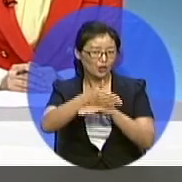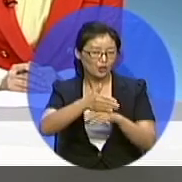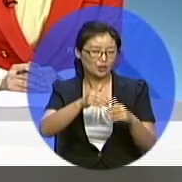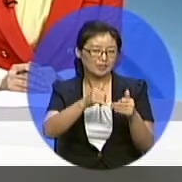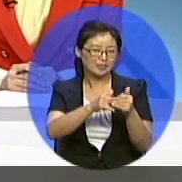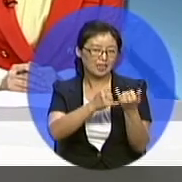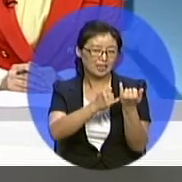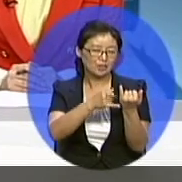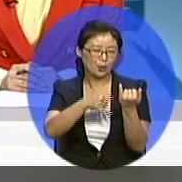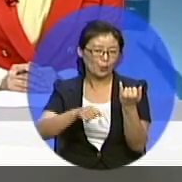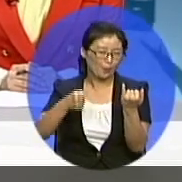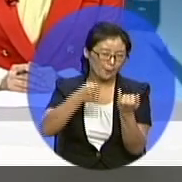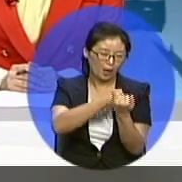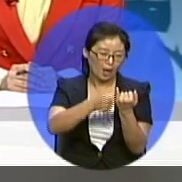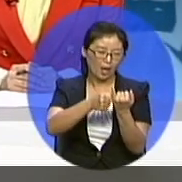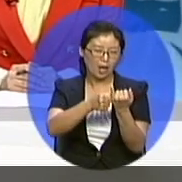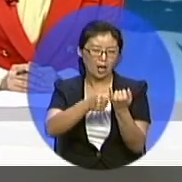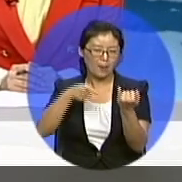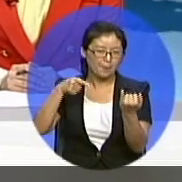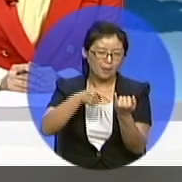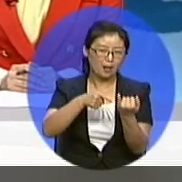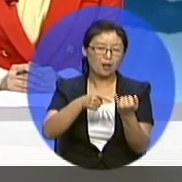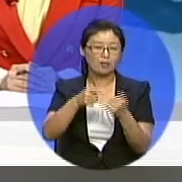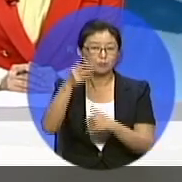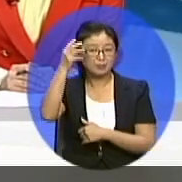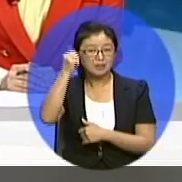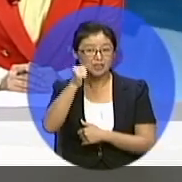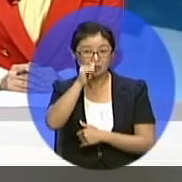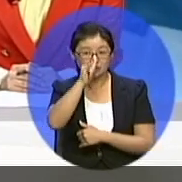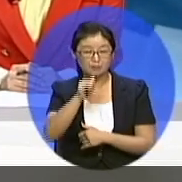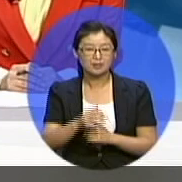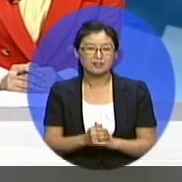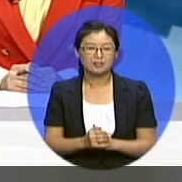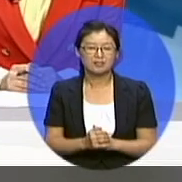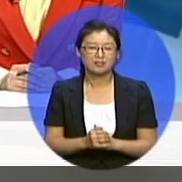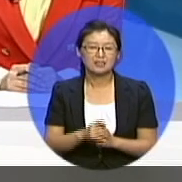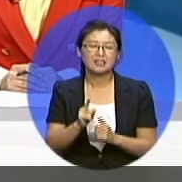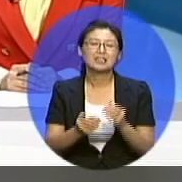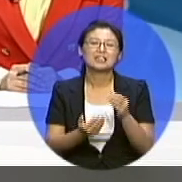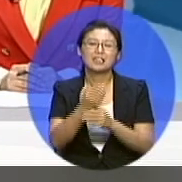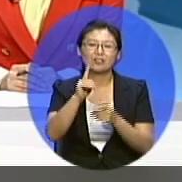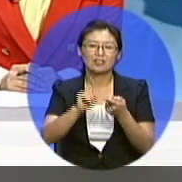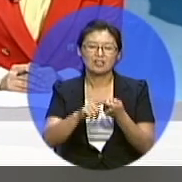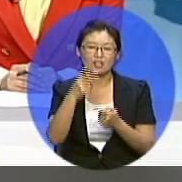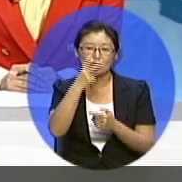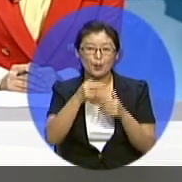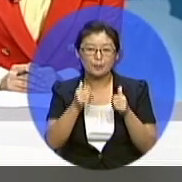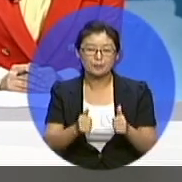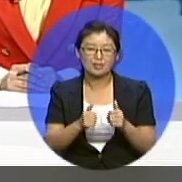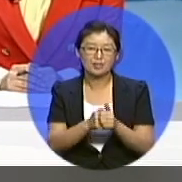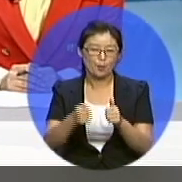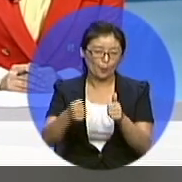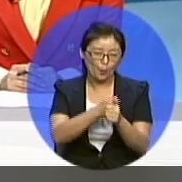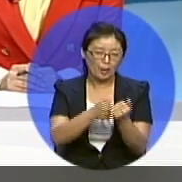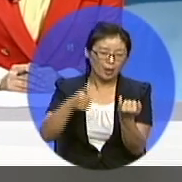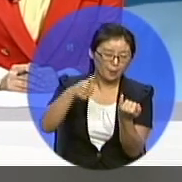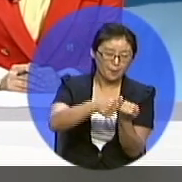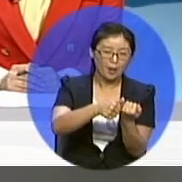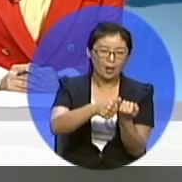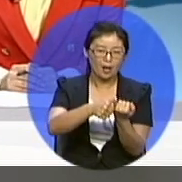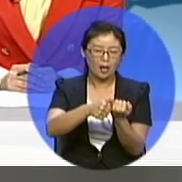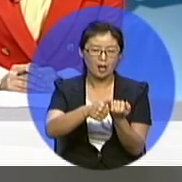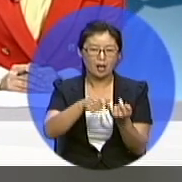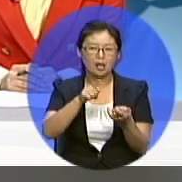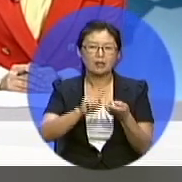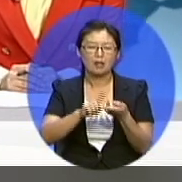성폭행하고 모녀에게 상해를 가했던 사건 기억하십니까? 그러나 이 사건에 대해서 검찰이 폭행과 성관계 사이의